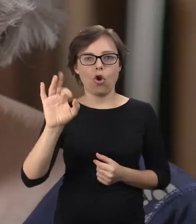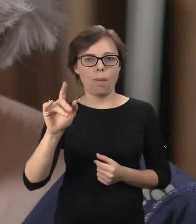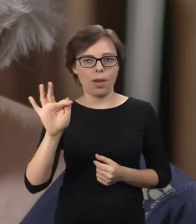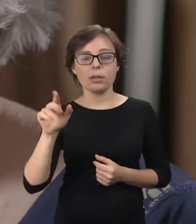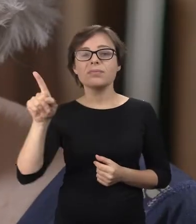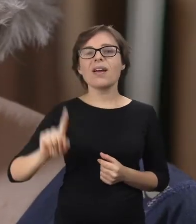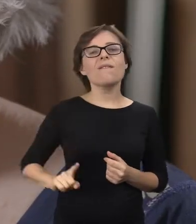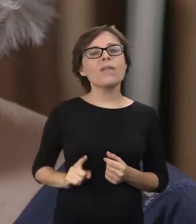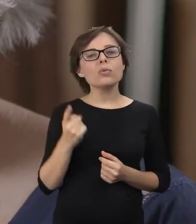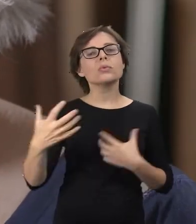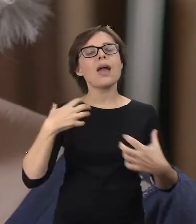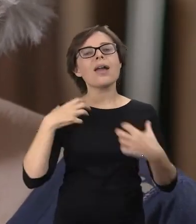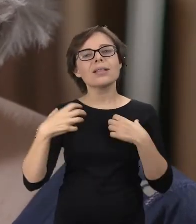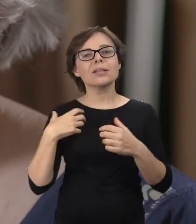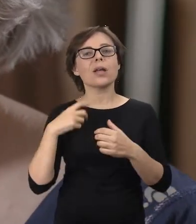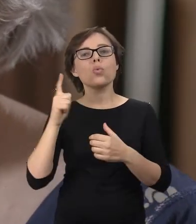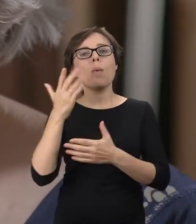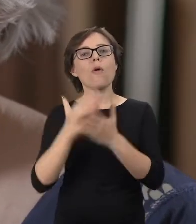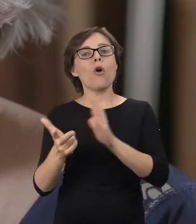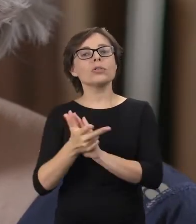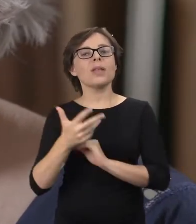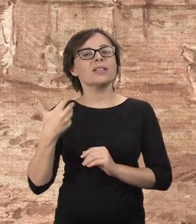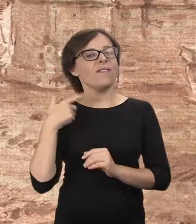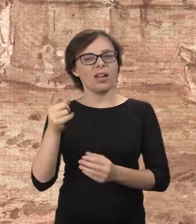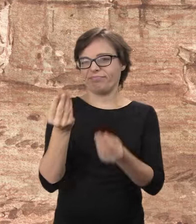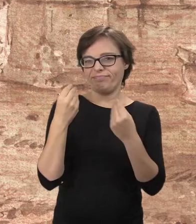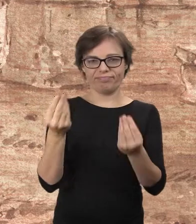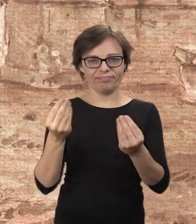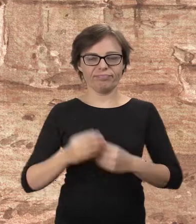z najwybitniejszych artystów francuskich drugiej połowy XVIII wieku.